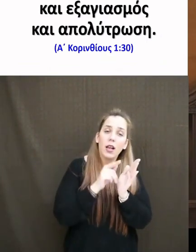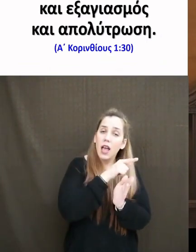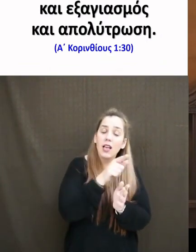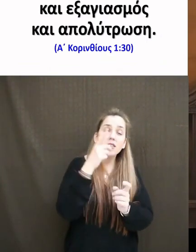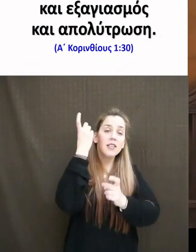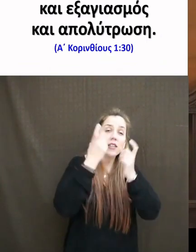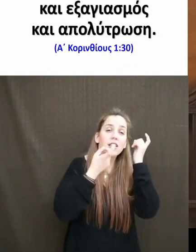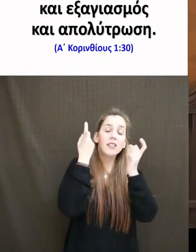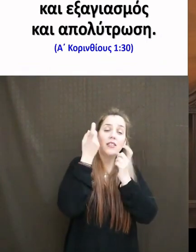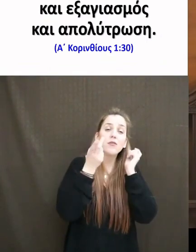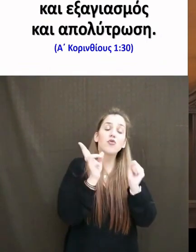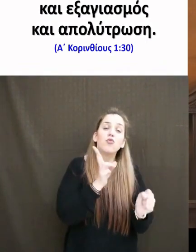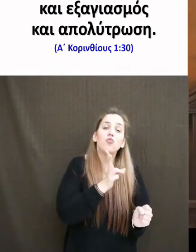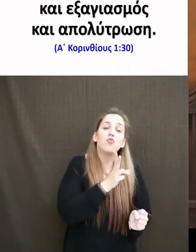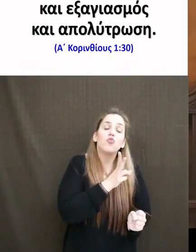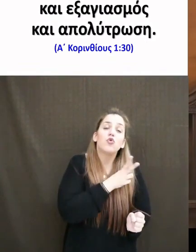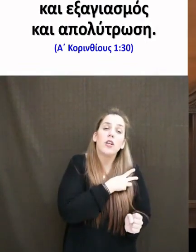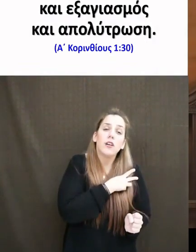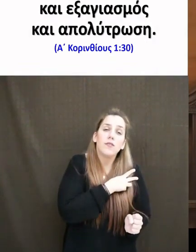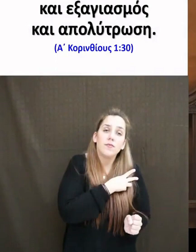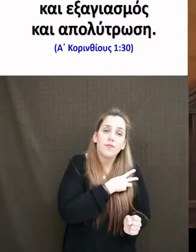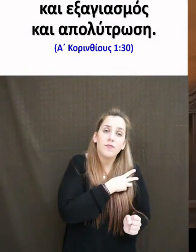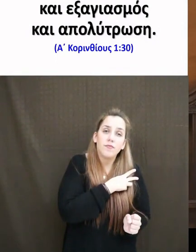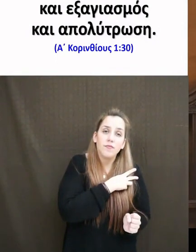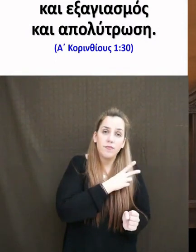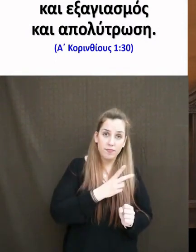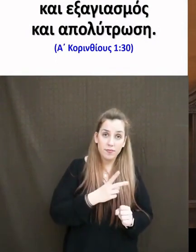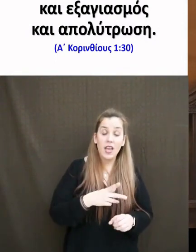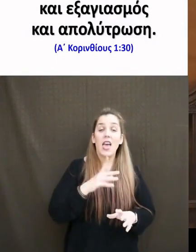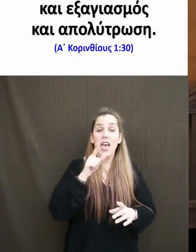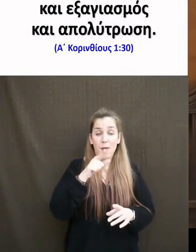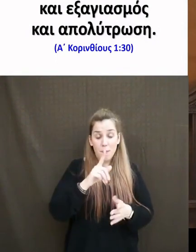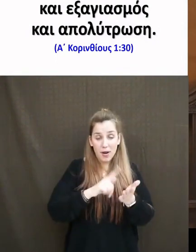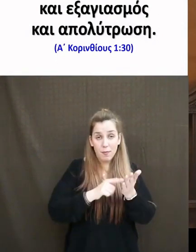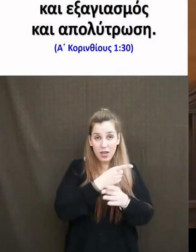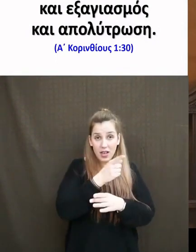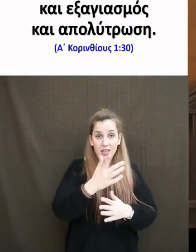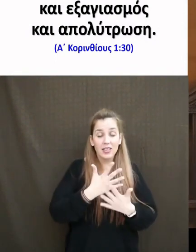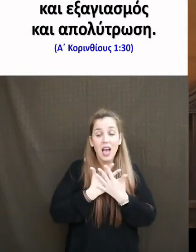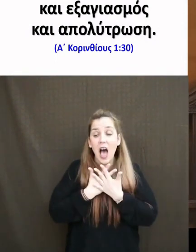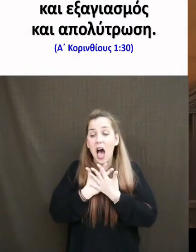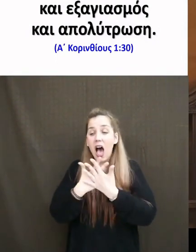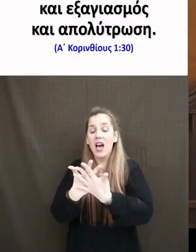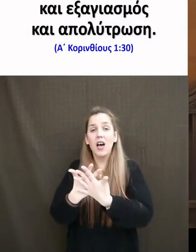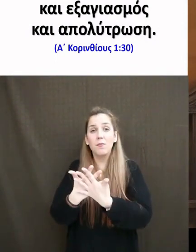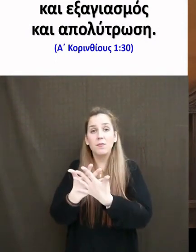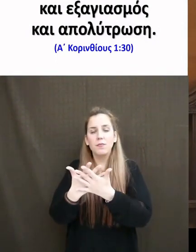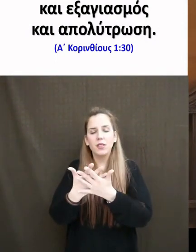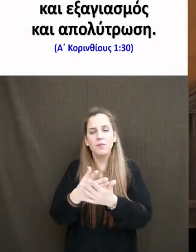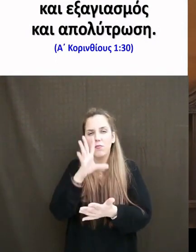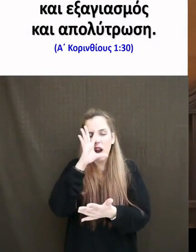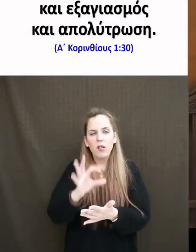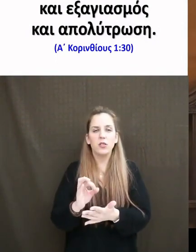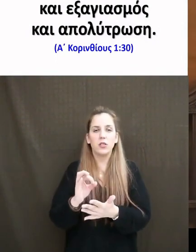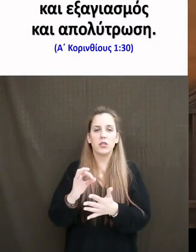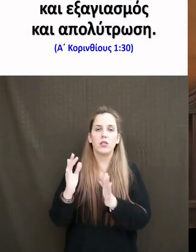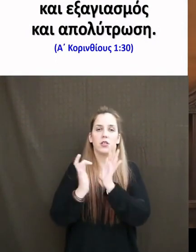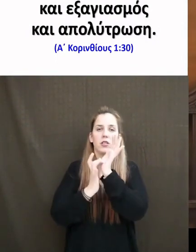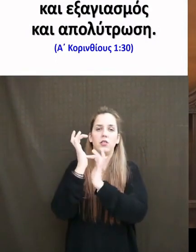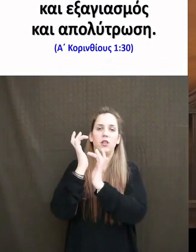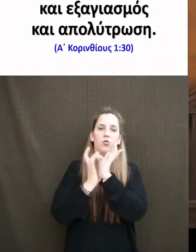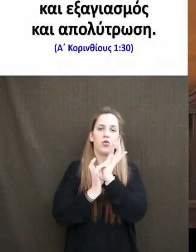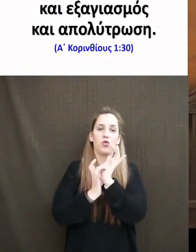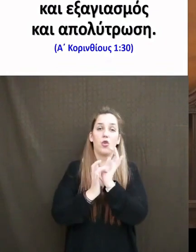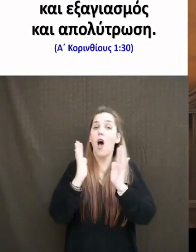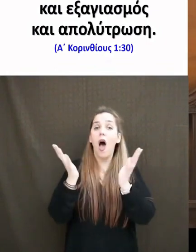Ο Χριστός είναι ο μόνος λόγος για τον οποίο μπορώ να σταθώ μπροστά στο Θεό. Αυτός είναι ένας κίνδυνος τον οποίο